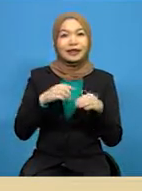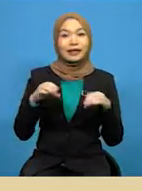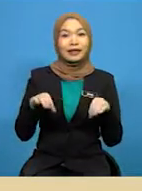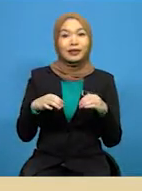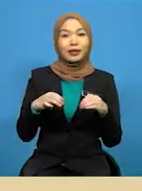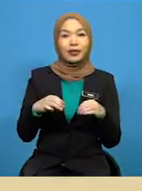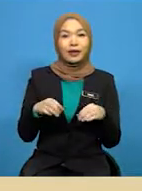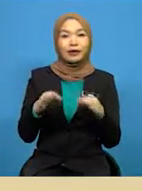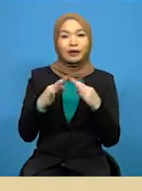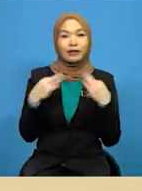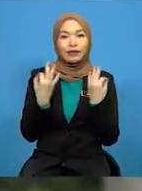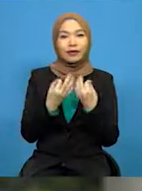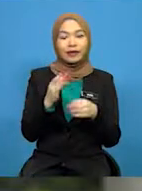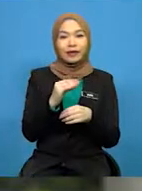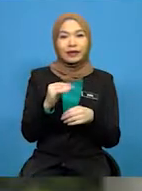ekonomi.